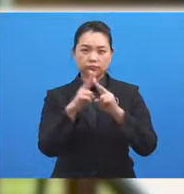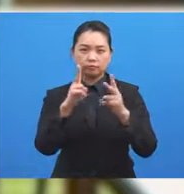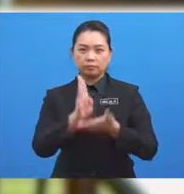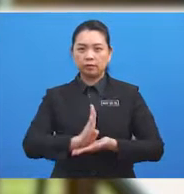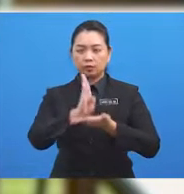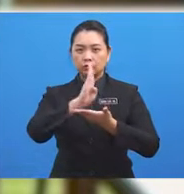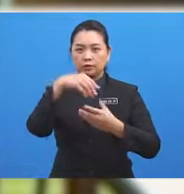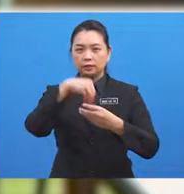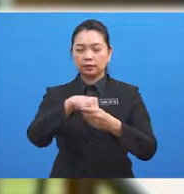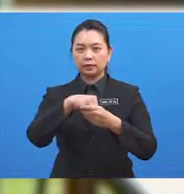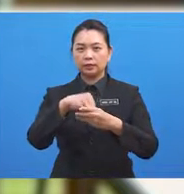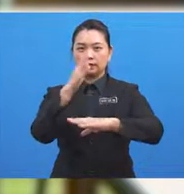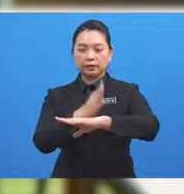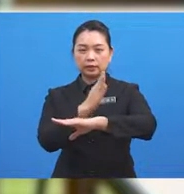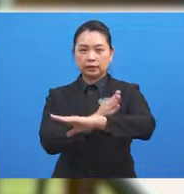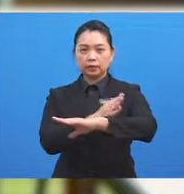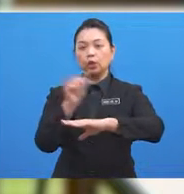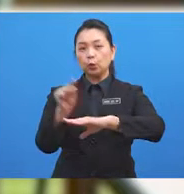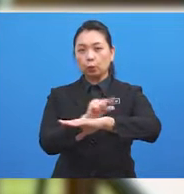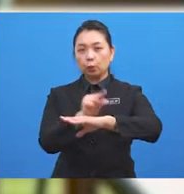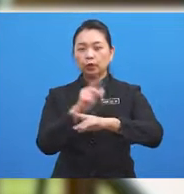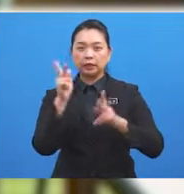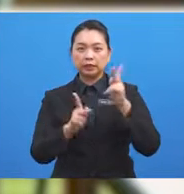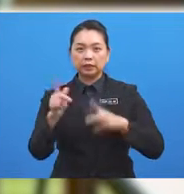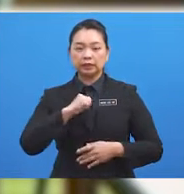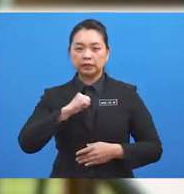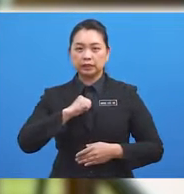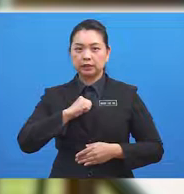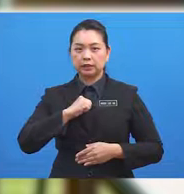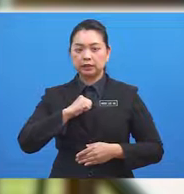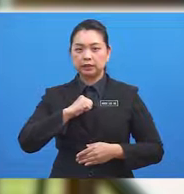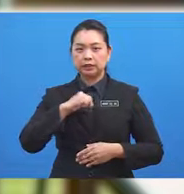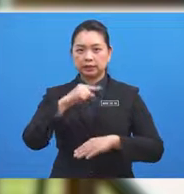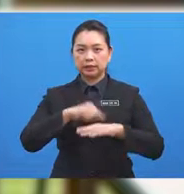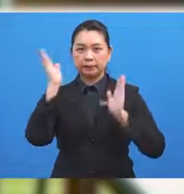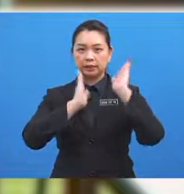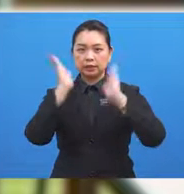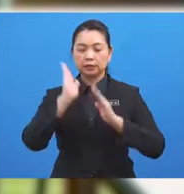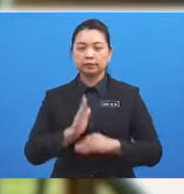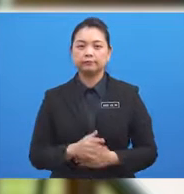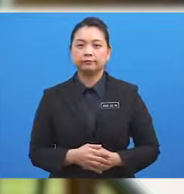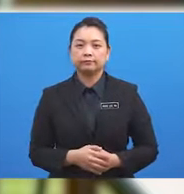dalam perkembangan penggunaan kereta persendirian di negara kita.